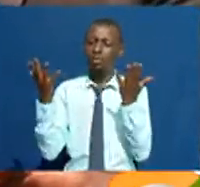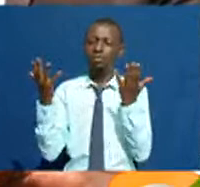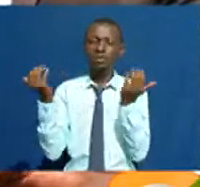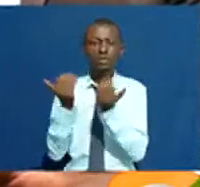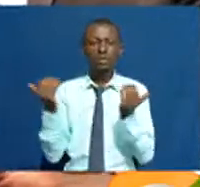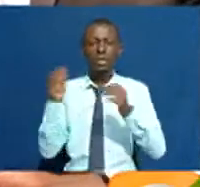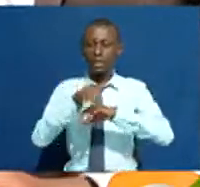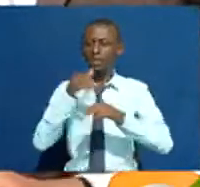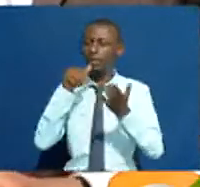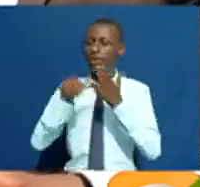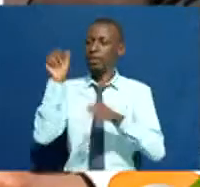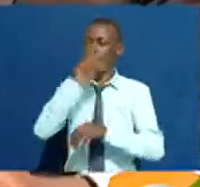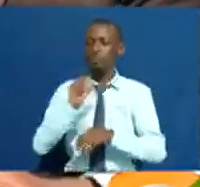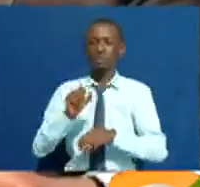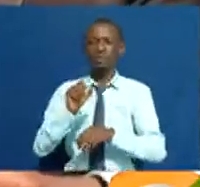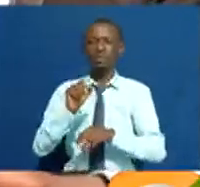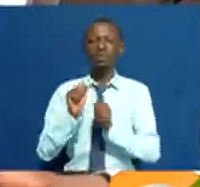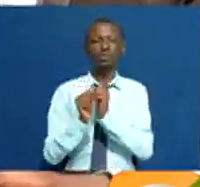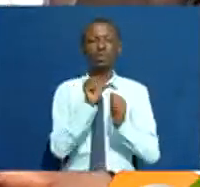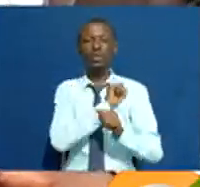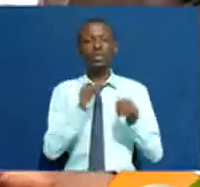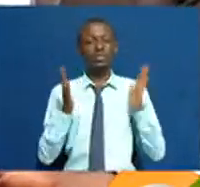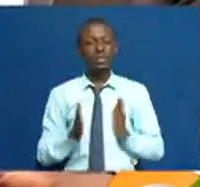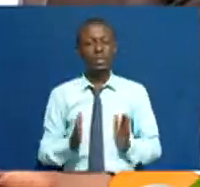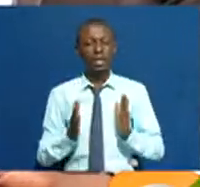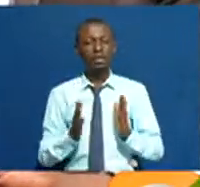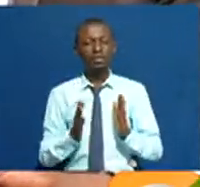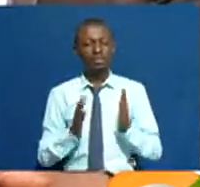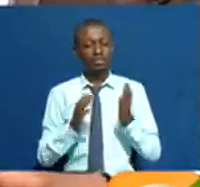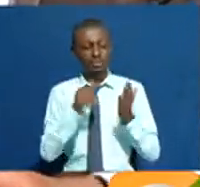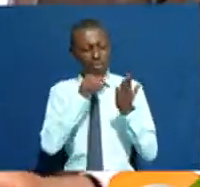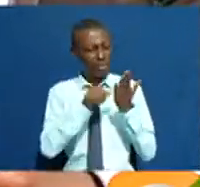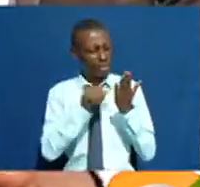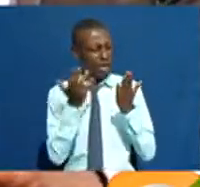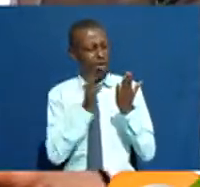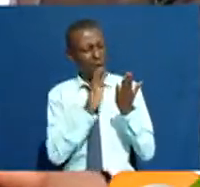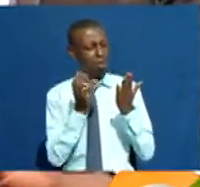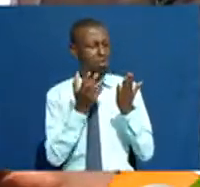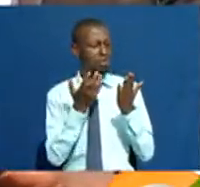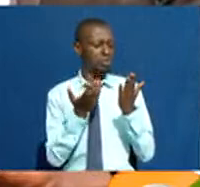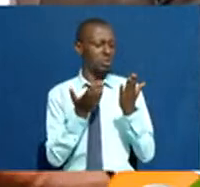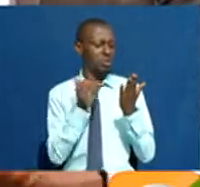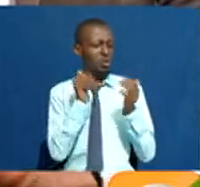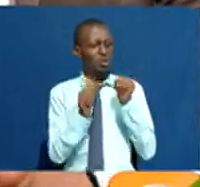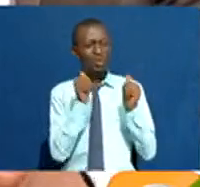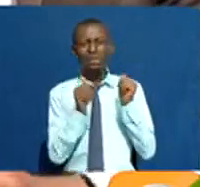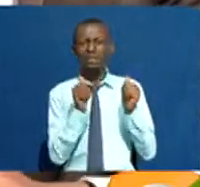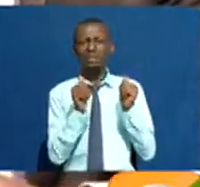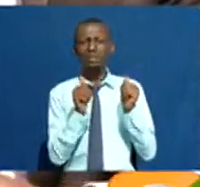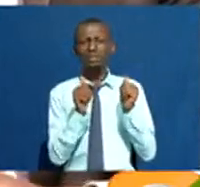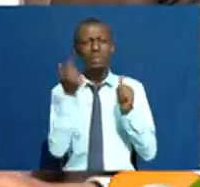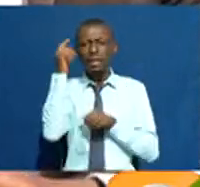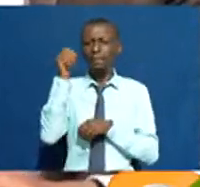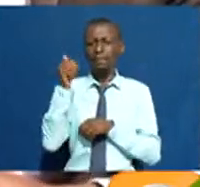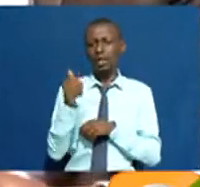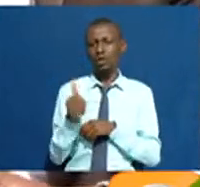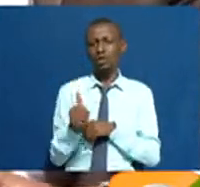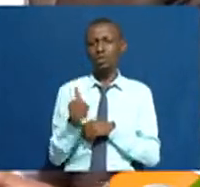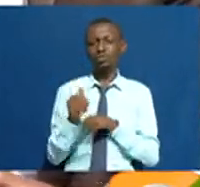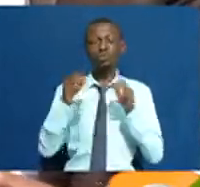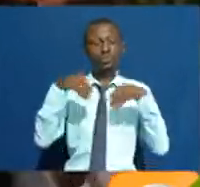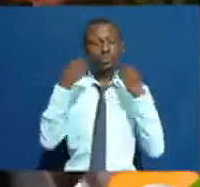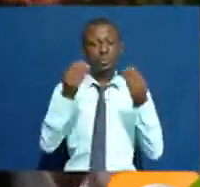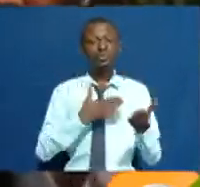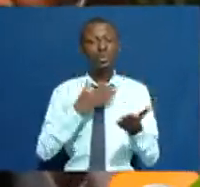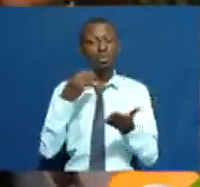barua. Mlishika na senator. Sijui mlishika mkaona ilikuwa barua ama ilikuwa ni nini. Mtupe pesa zetu watoto wetu waende